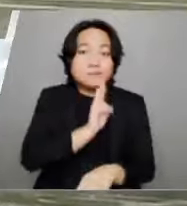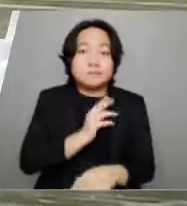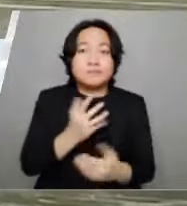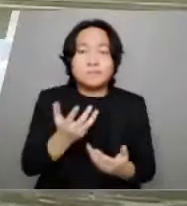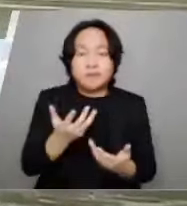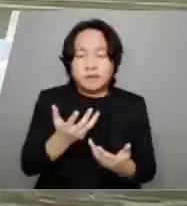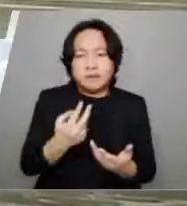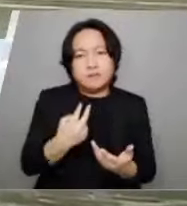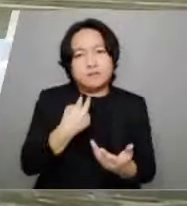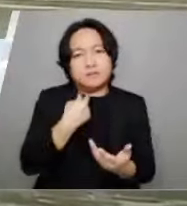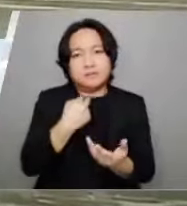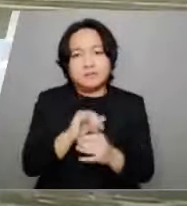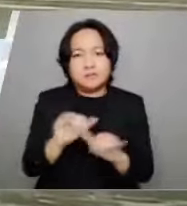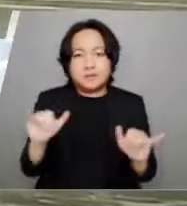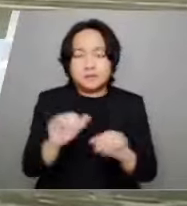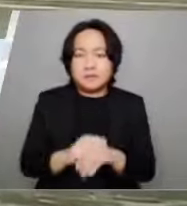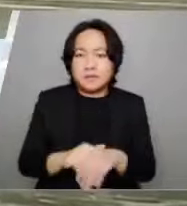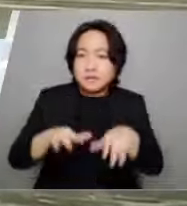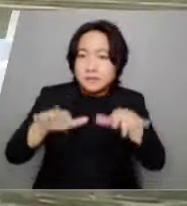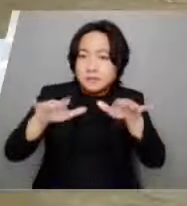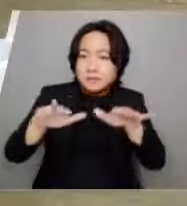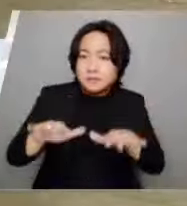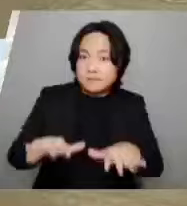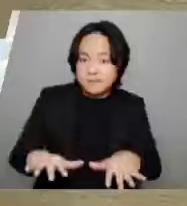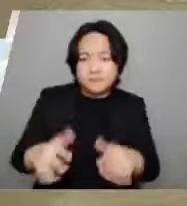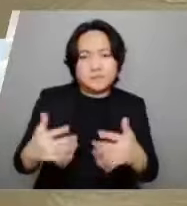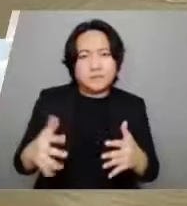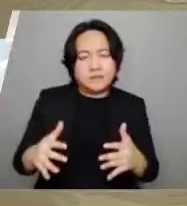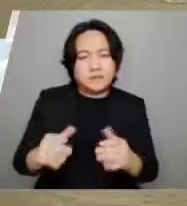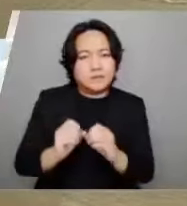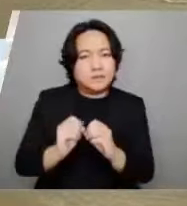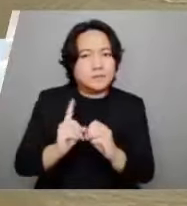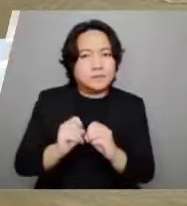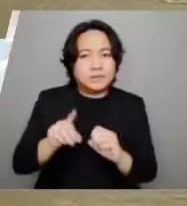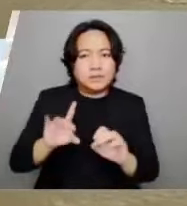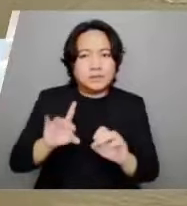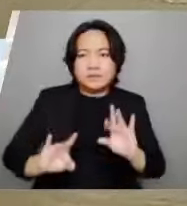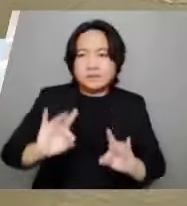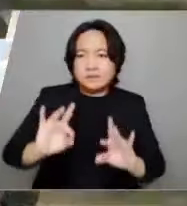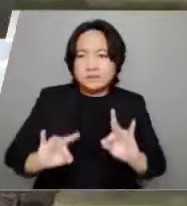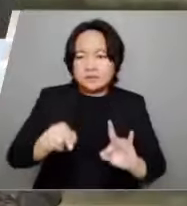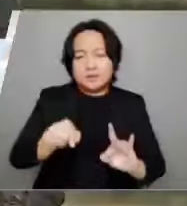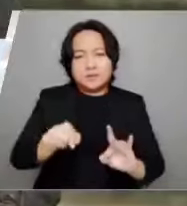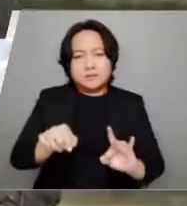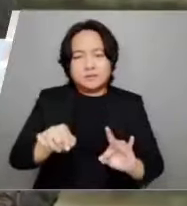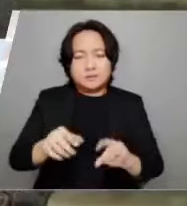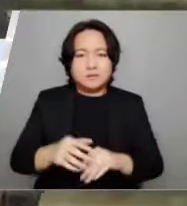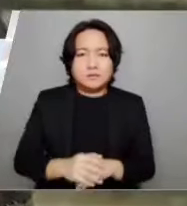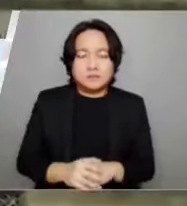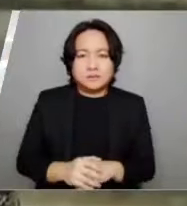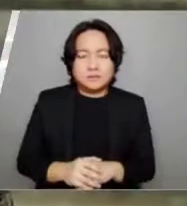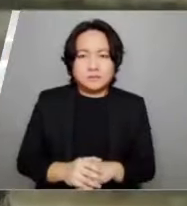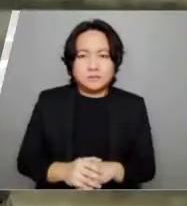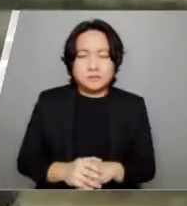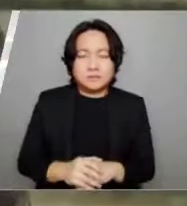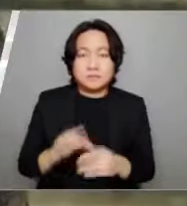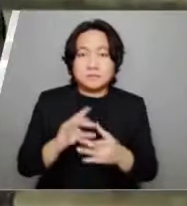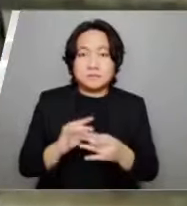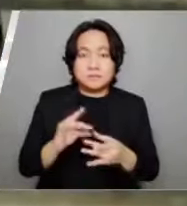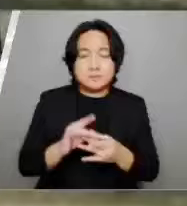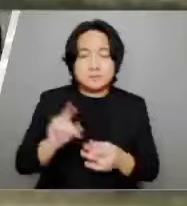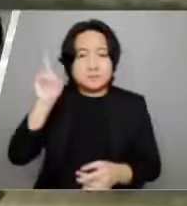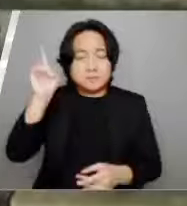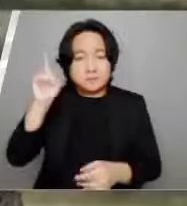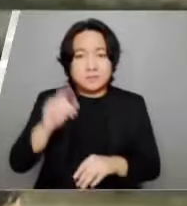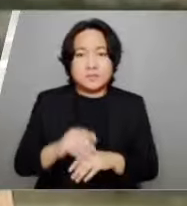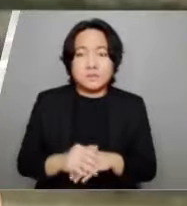rin ang baka, pero naiwan naman ang makapal na putik. Ilang araw na rin po kami walang tulog. Kasi pag umangat po yung tubig dito, kailangan